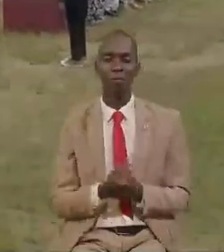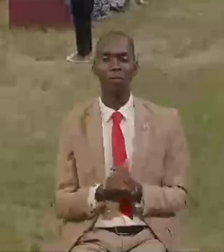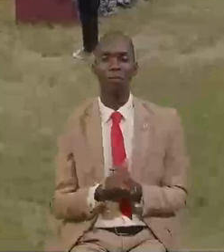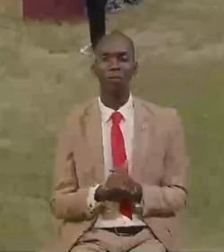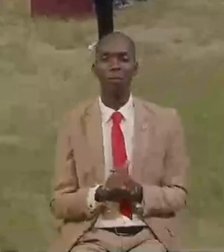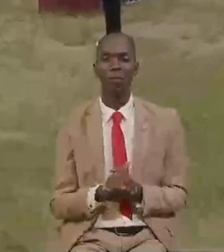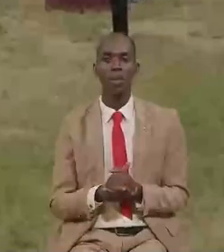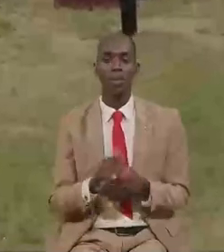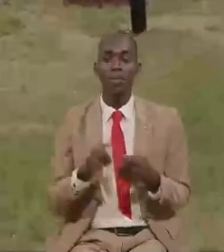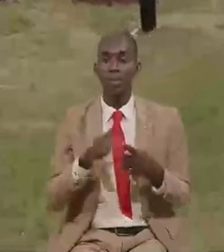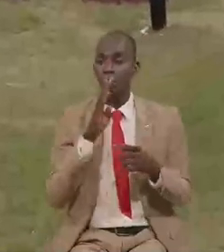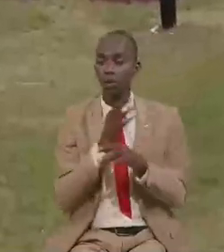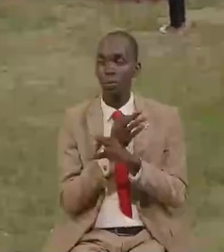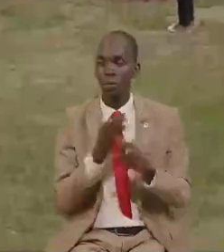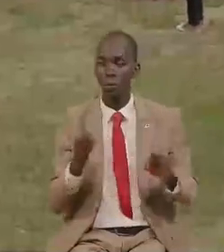pour être libre